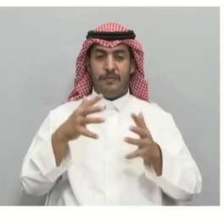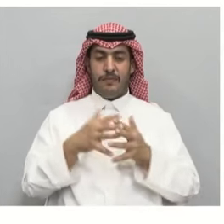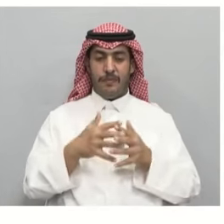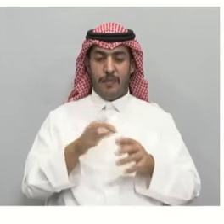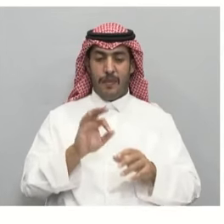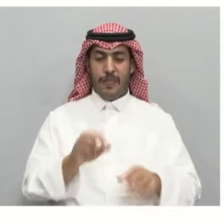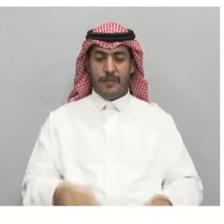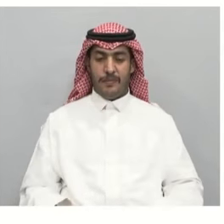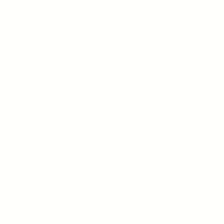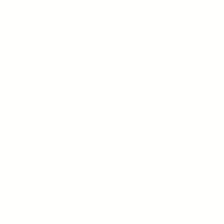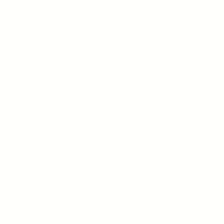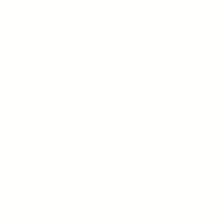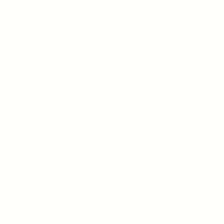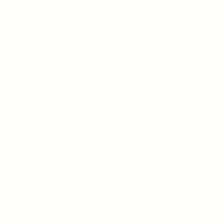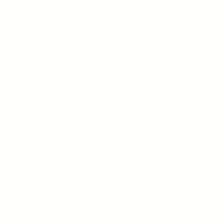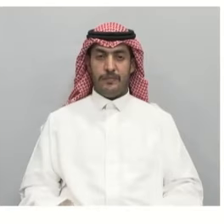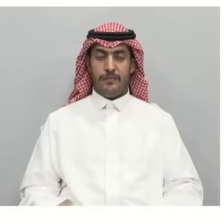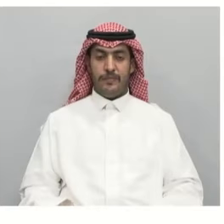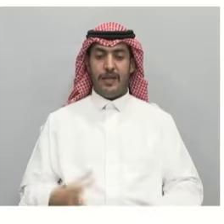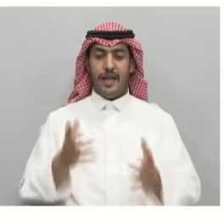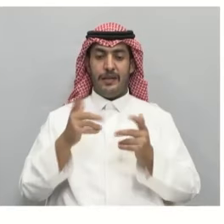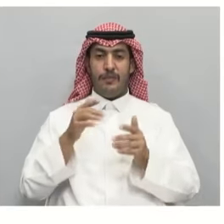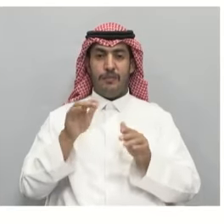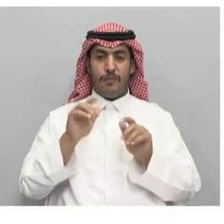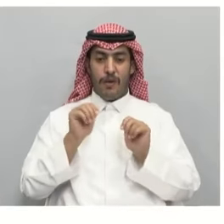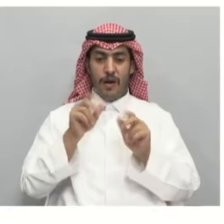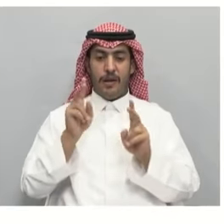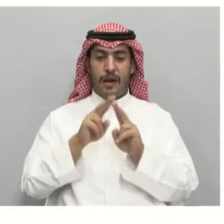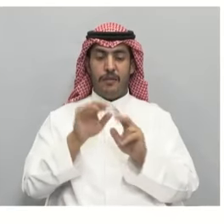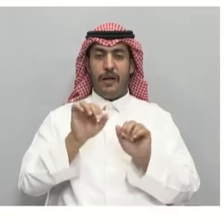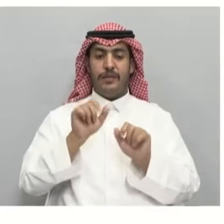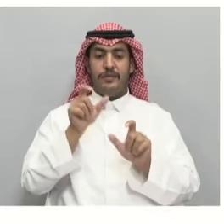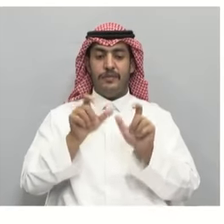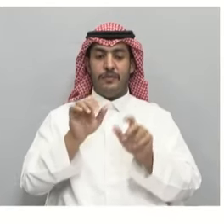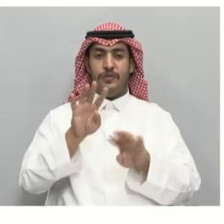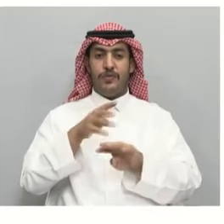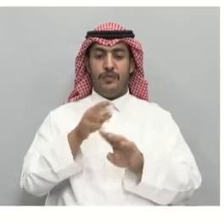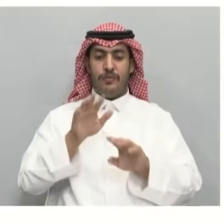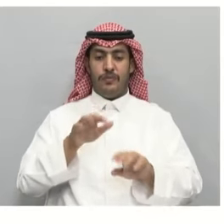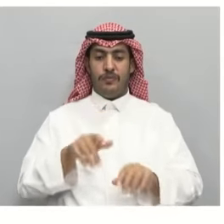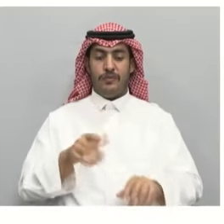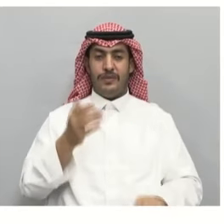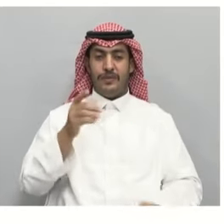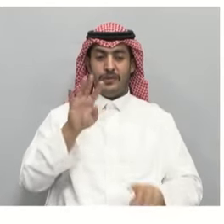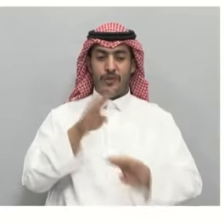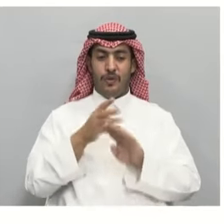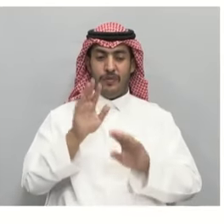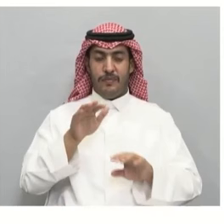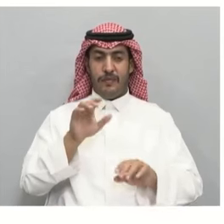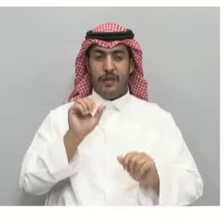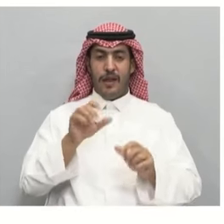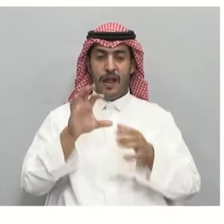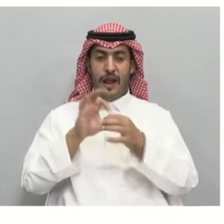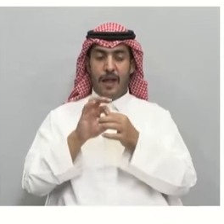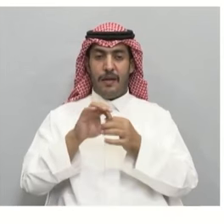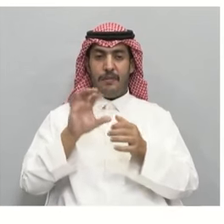مثل ايضا ما تحدثنا احسب المقاومه الكهربائيه لكل القيم في الجدولين اعطاني جدول علاقه ما